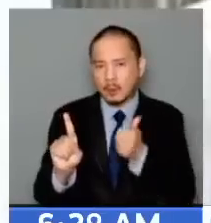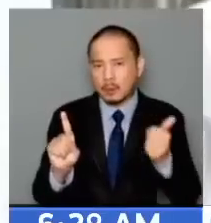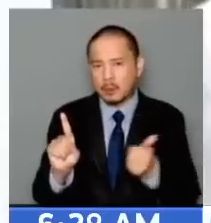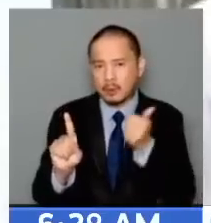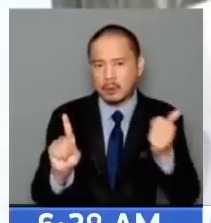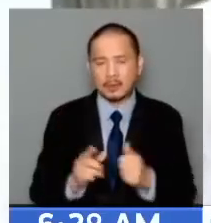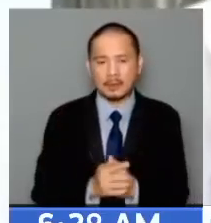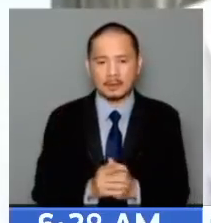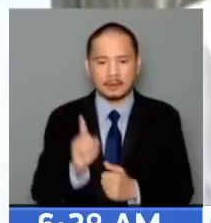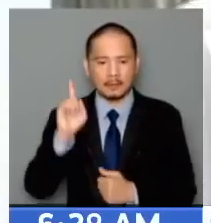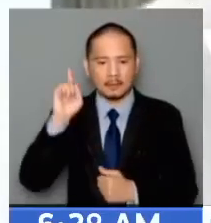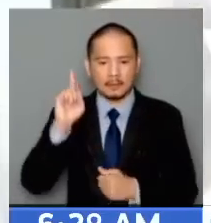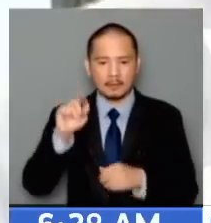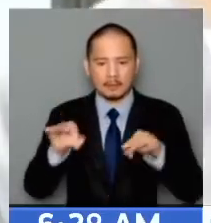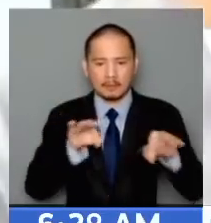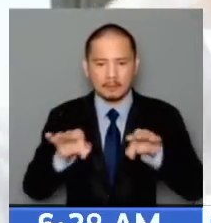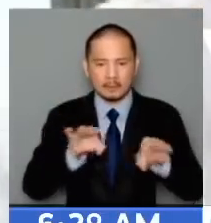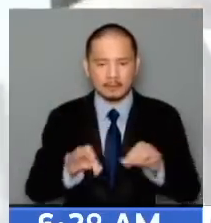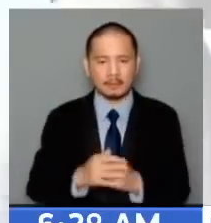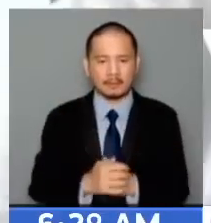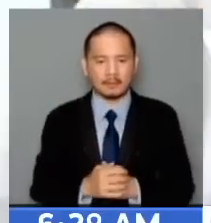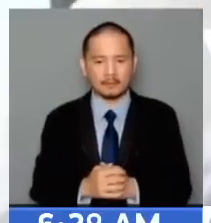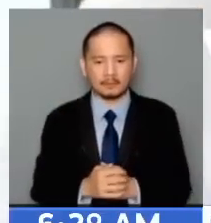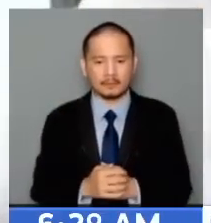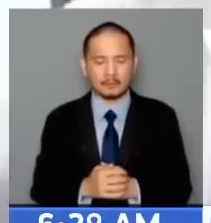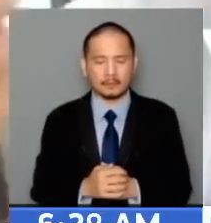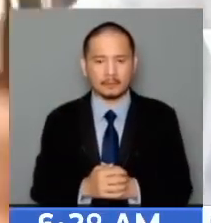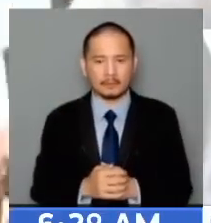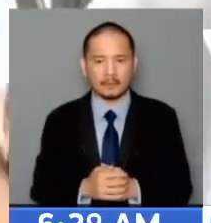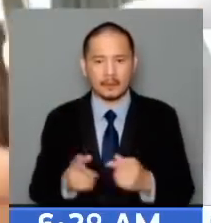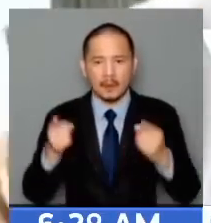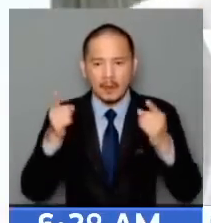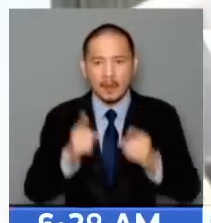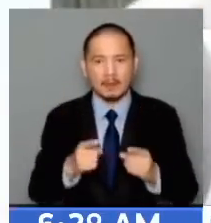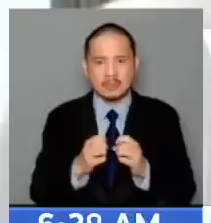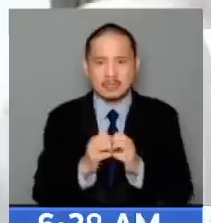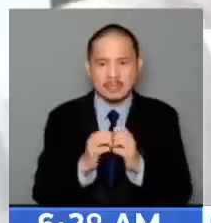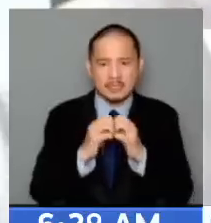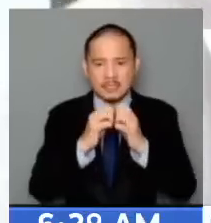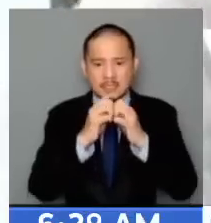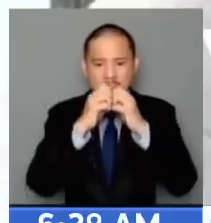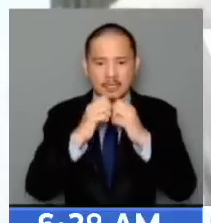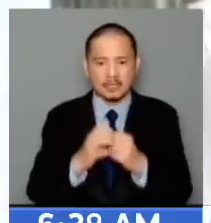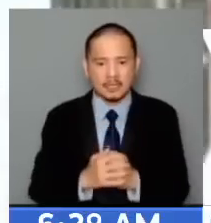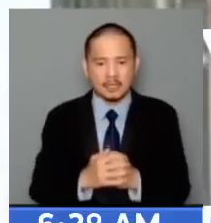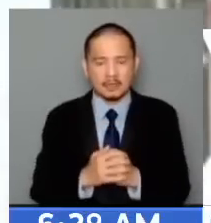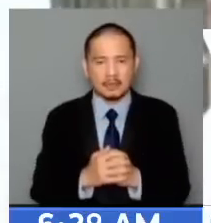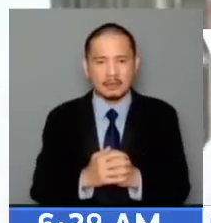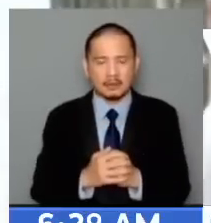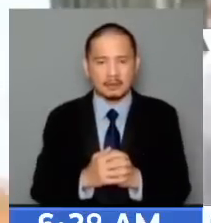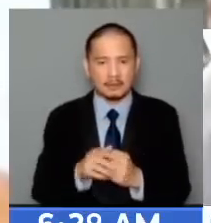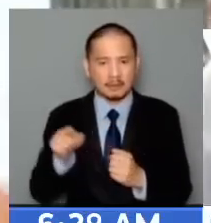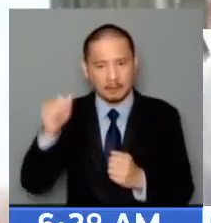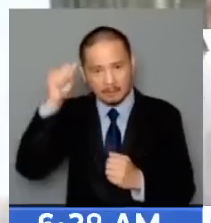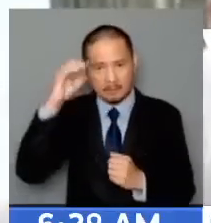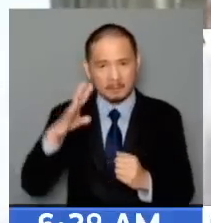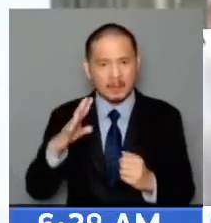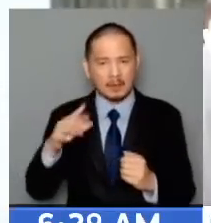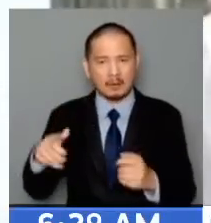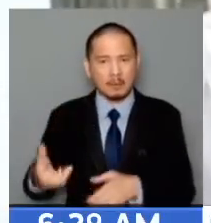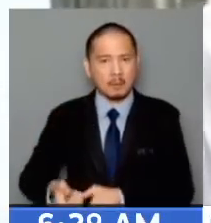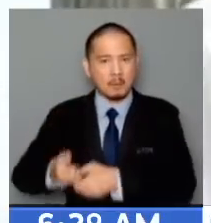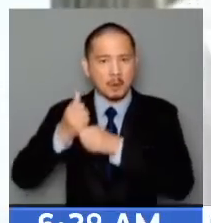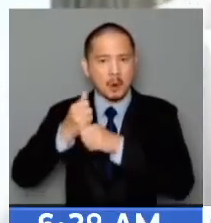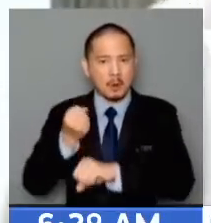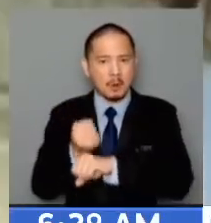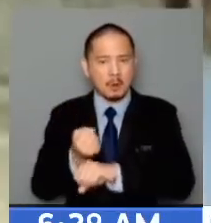sa kawatan, nabira niya na, naana niya, matupagkaana, siya gatubang siya niya, sige,